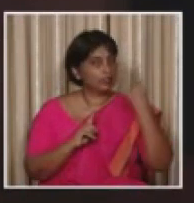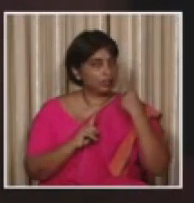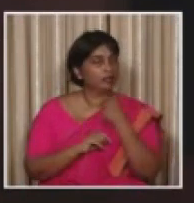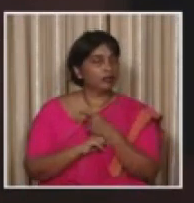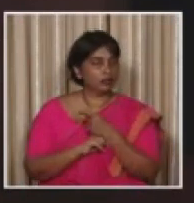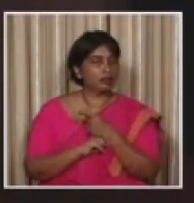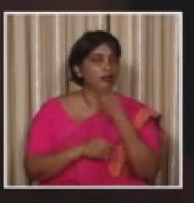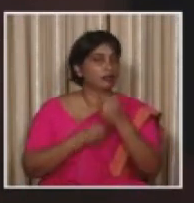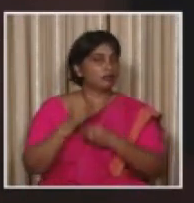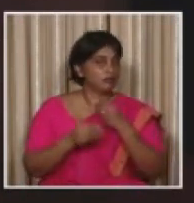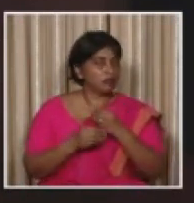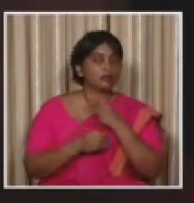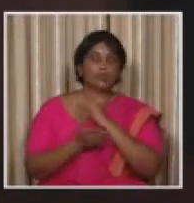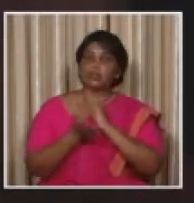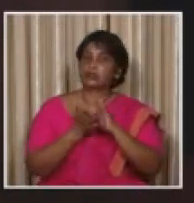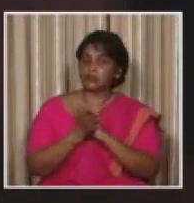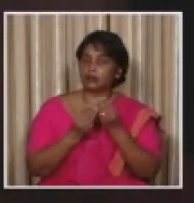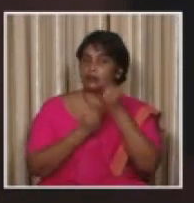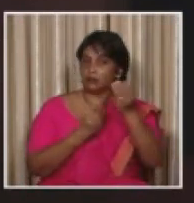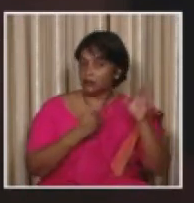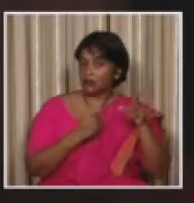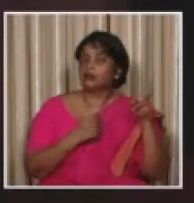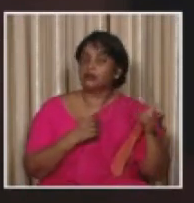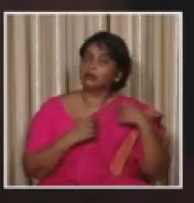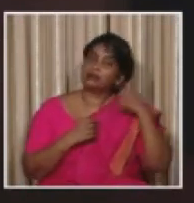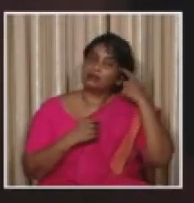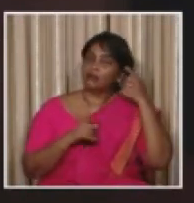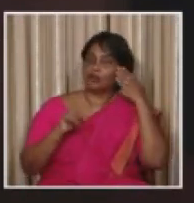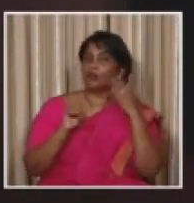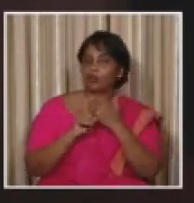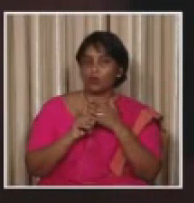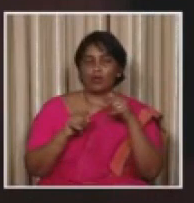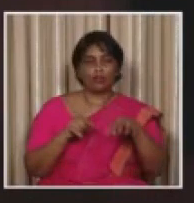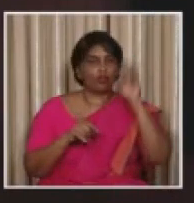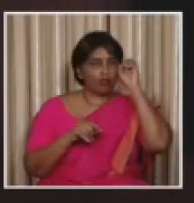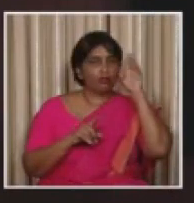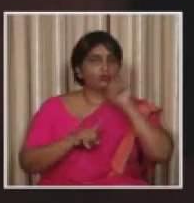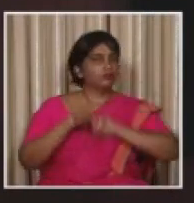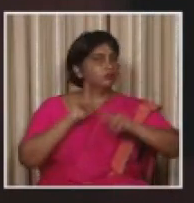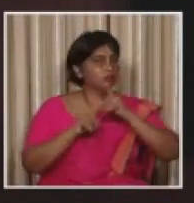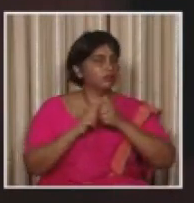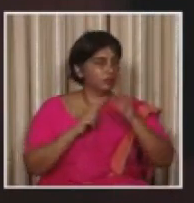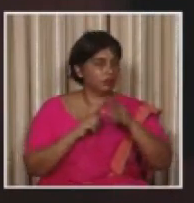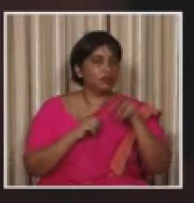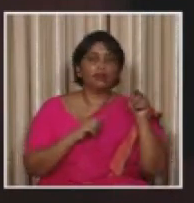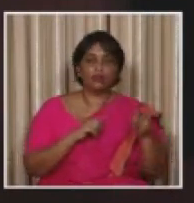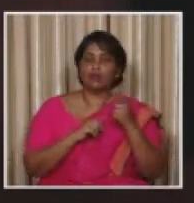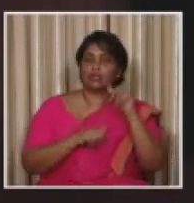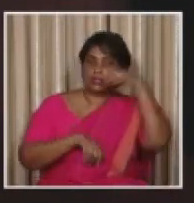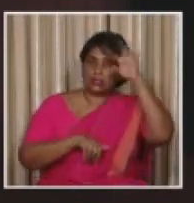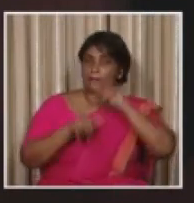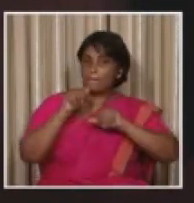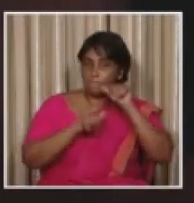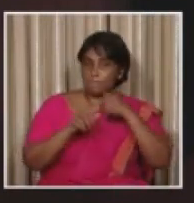මේ නිෂ්පාදනයන් ඒ සේවාවන් ලබා දෙන ගමන්ම මම හිතන්නේ මේ පිළිබඳ අද උදෑසනත් අපි කතිකාවක් ගොඩ නැගුණා. මේ